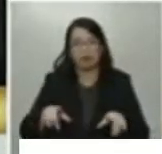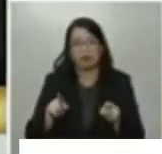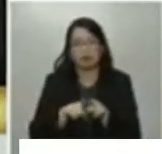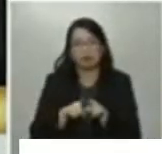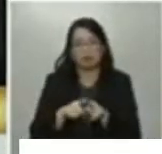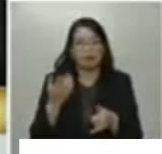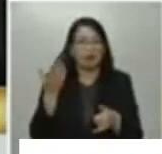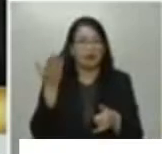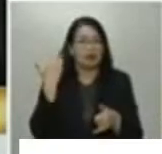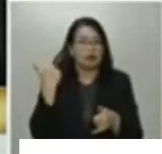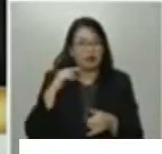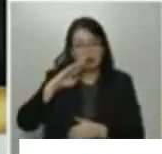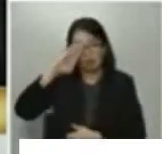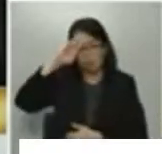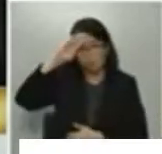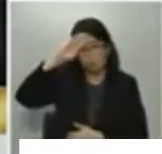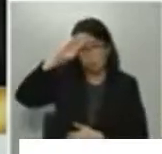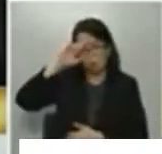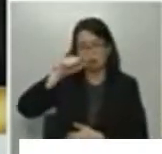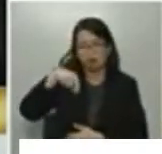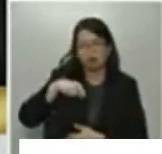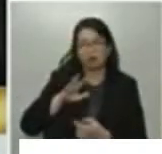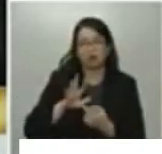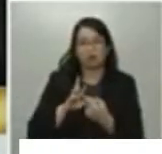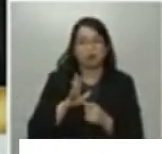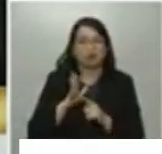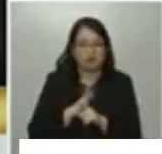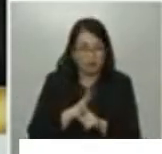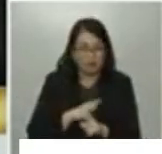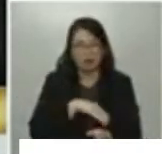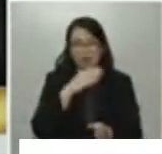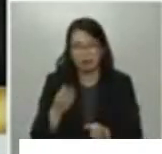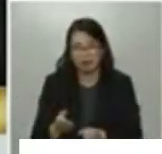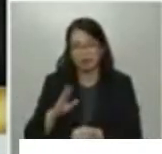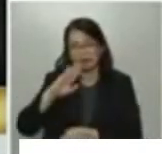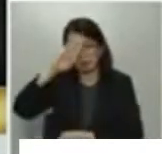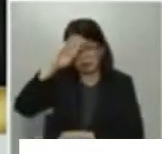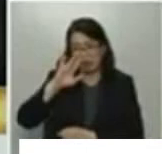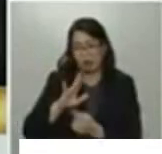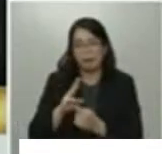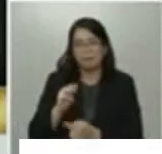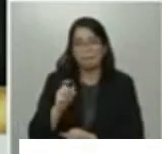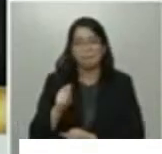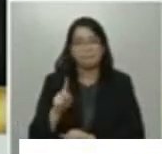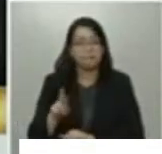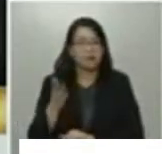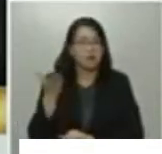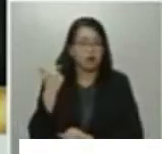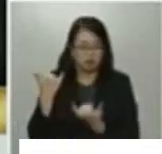ที่เกิดโรคซาสายพันธุ์เดียวกับที่เกิดโรคเมอร์สนะครับหรือว่าพวก